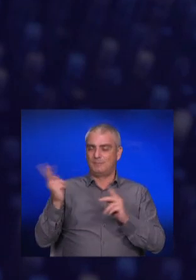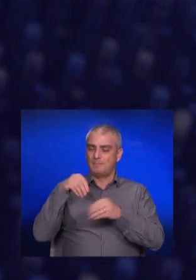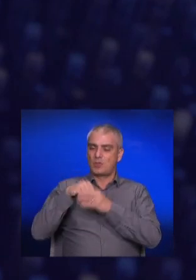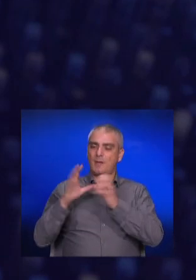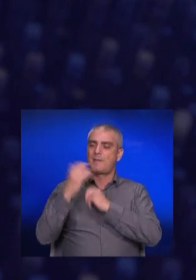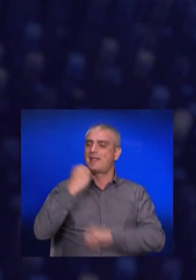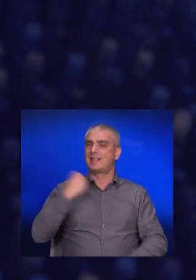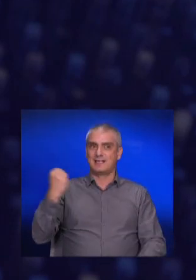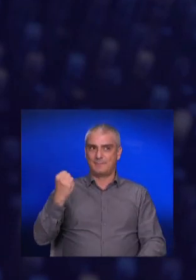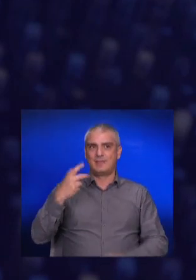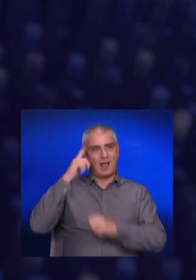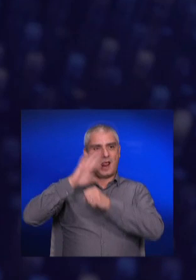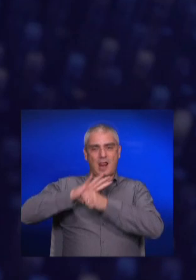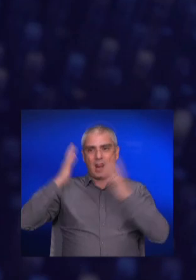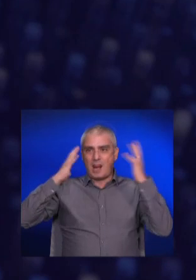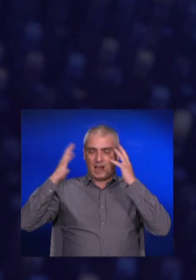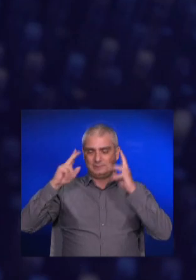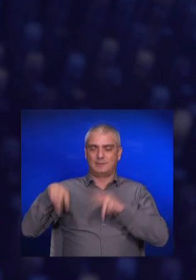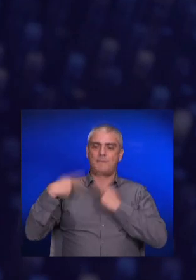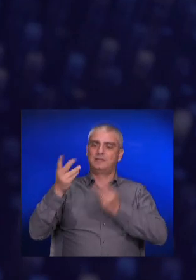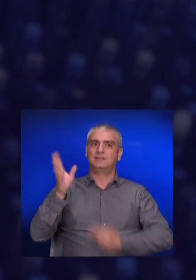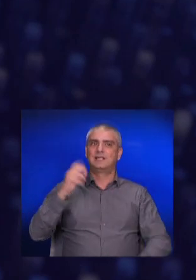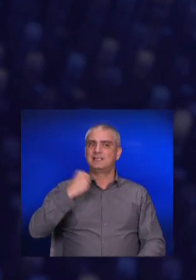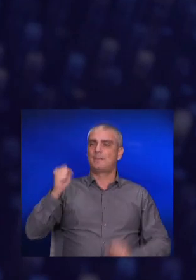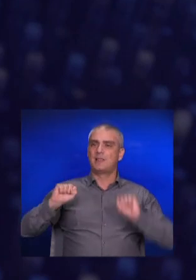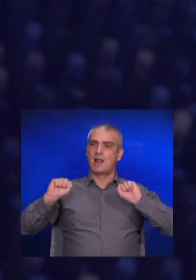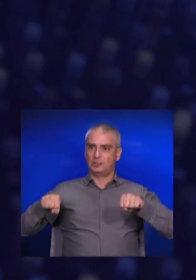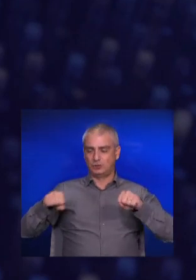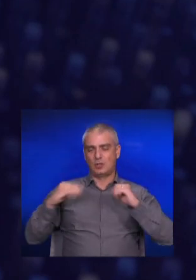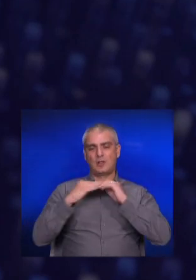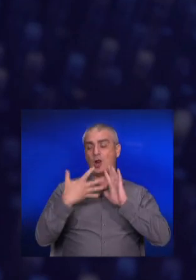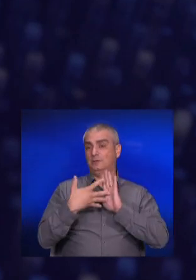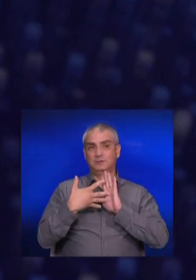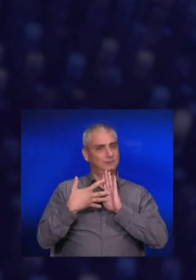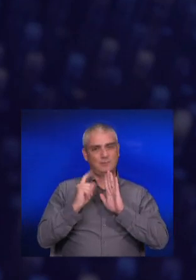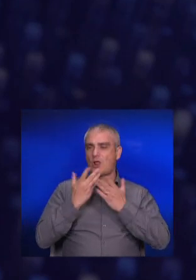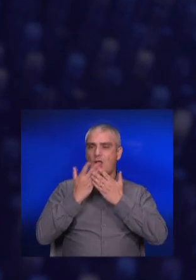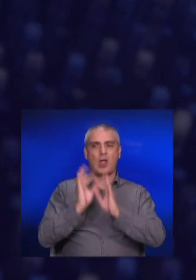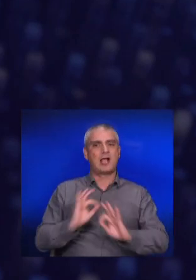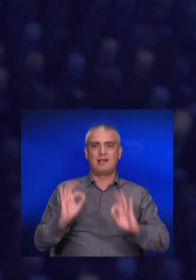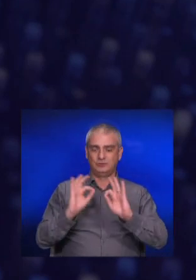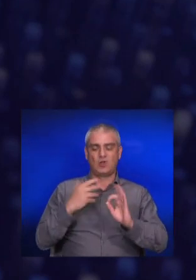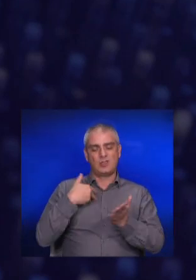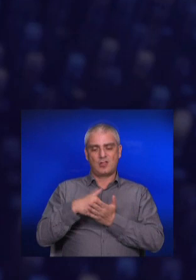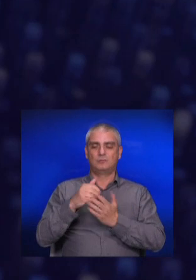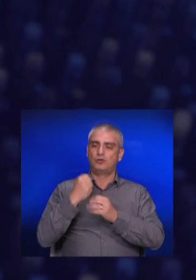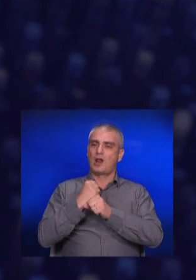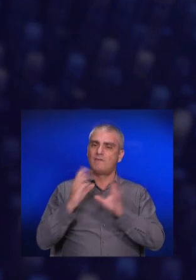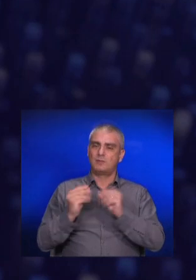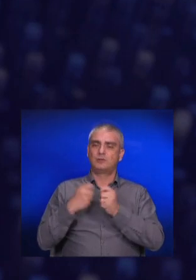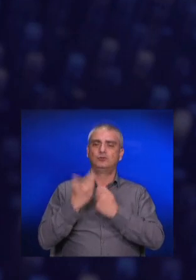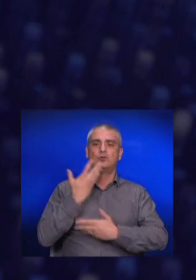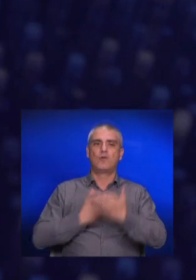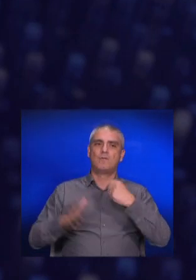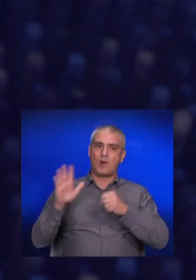לחץ ופאניקה מחזרת הימין לשלטון על פי כל הסקרים. זה לא יעזור להם, נמשיך לעבוד יחד בשיתוף פעולה מלא עד